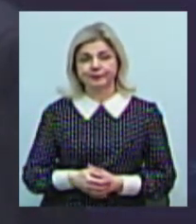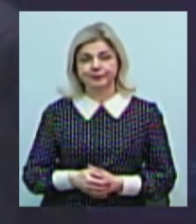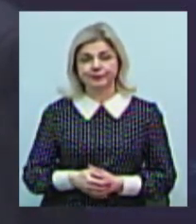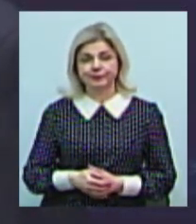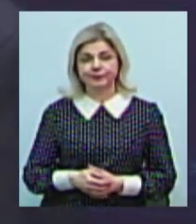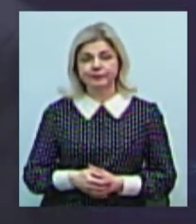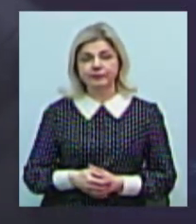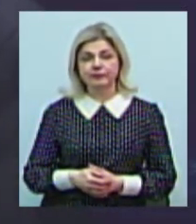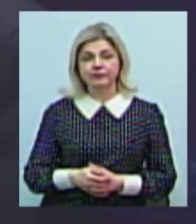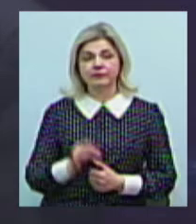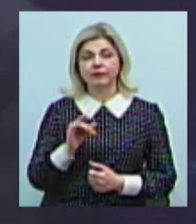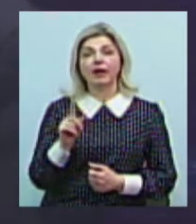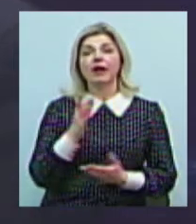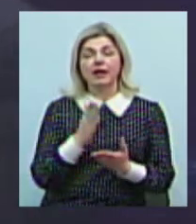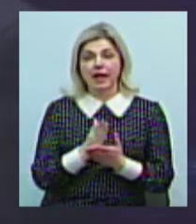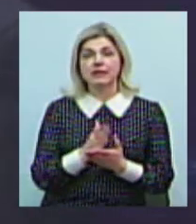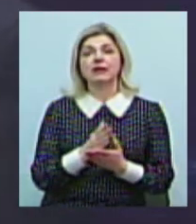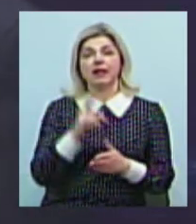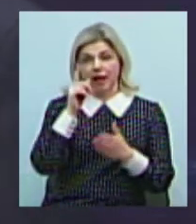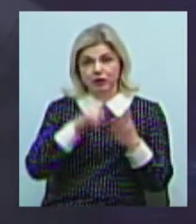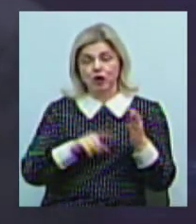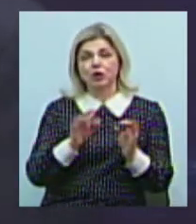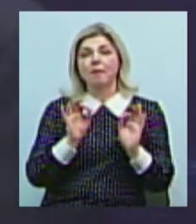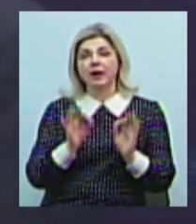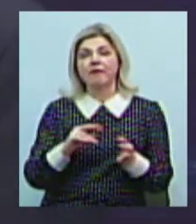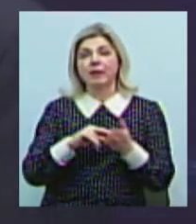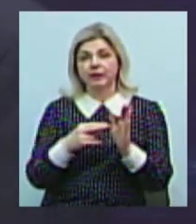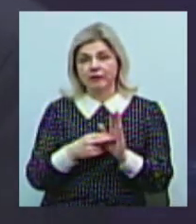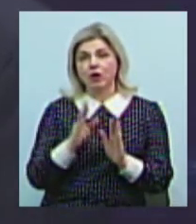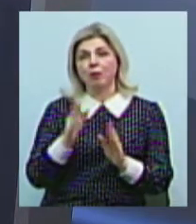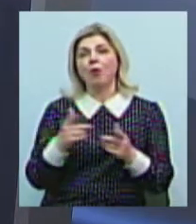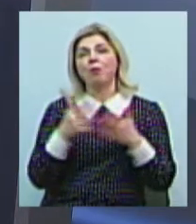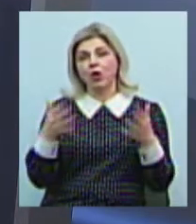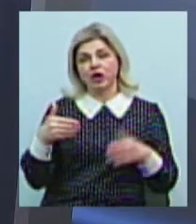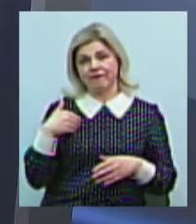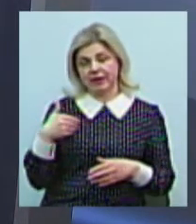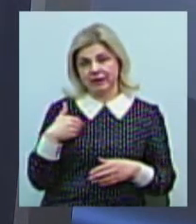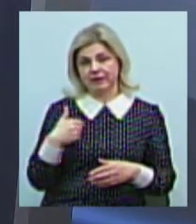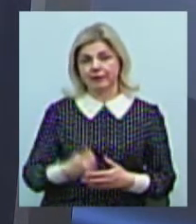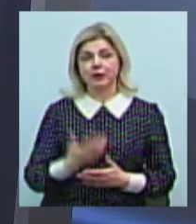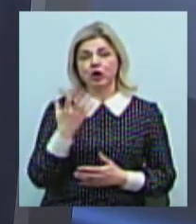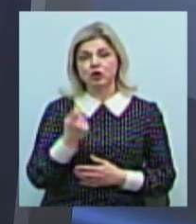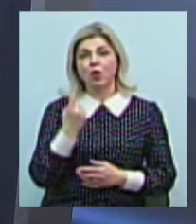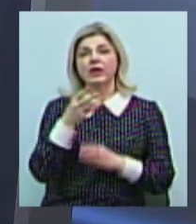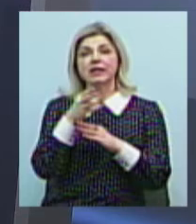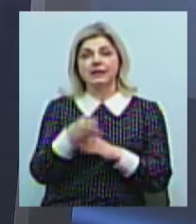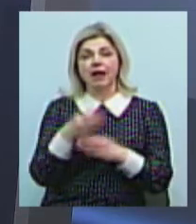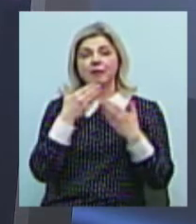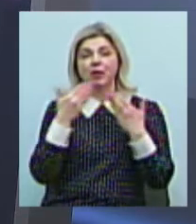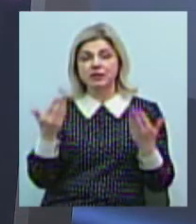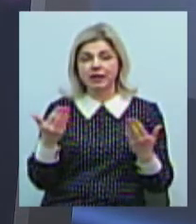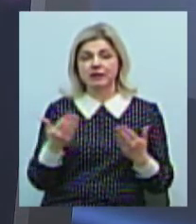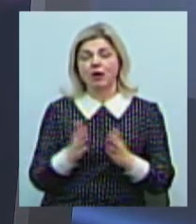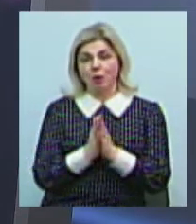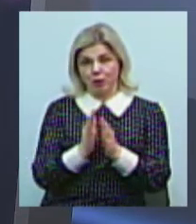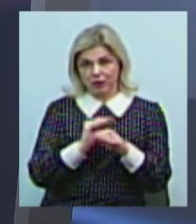есть надежда, что правильное планирование приведет к эффективному использованию наших средств. И у нас є ще один слайд, останній слайд. Будь